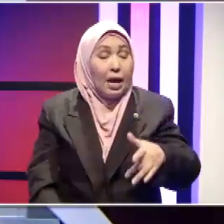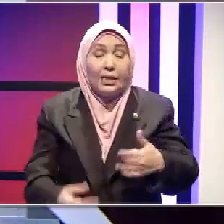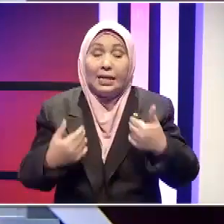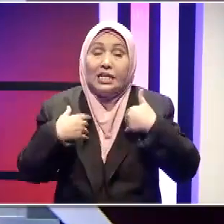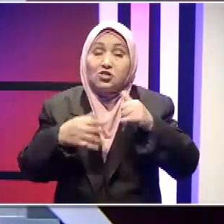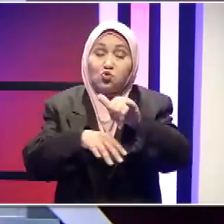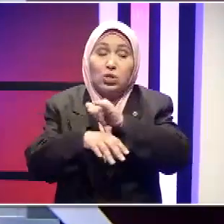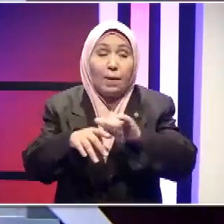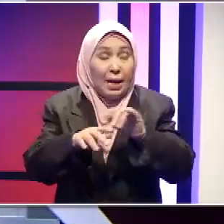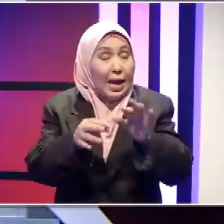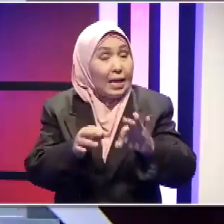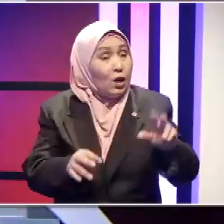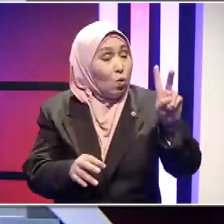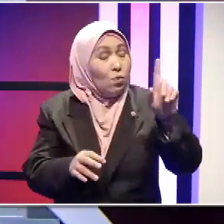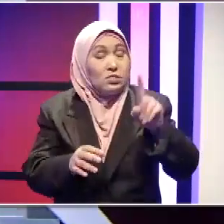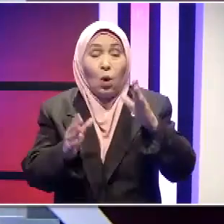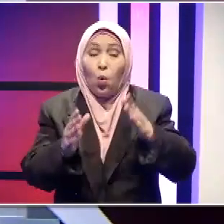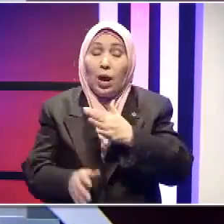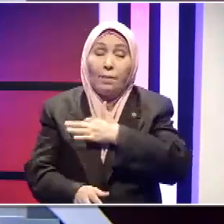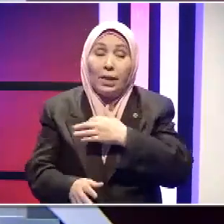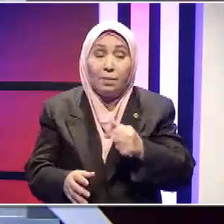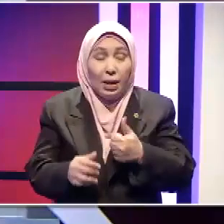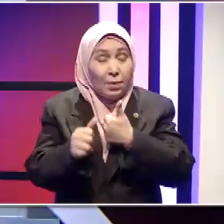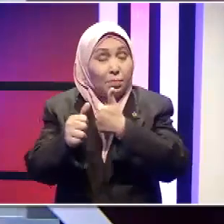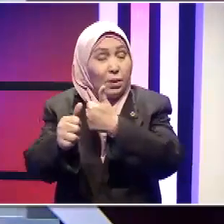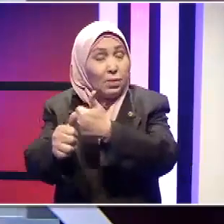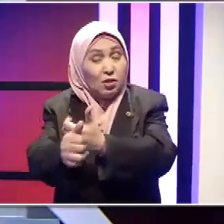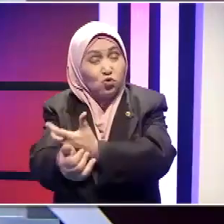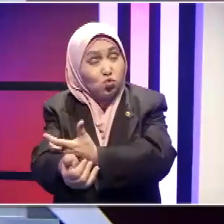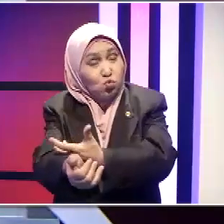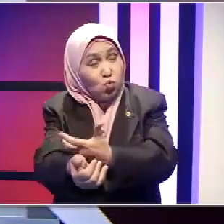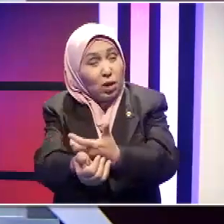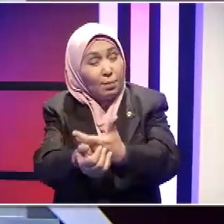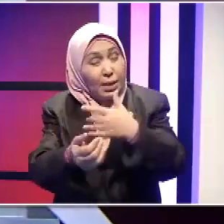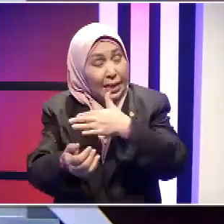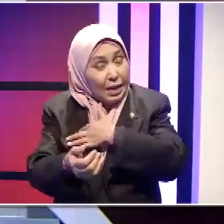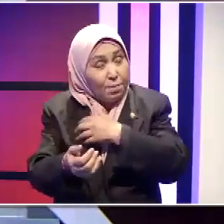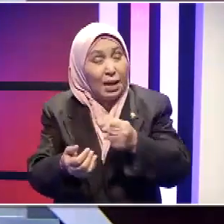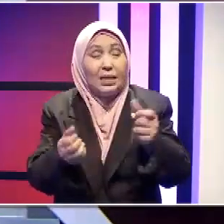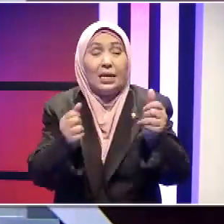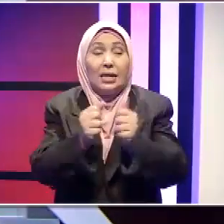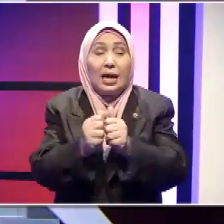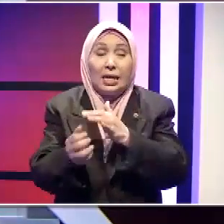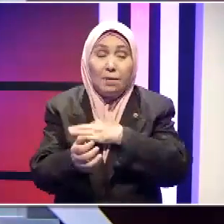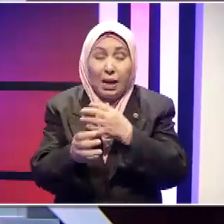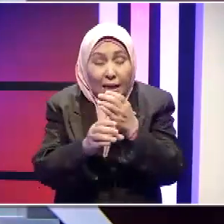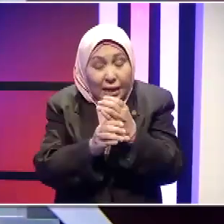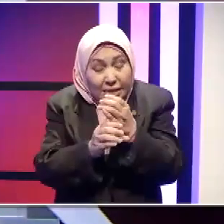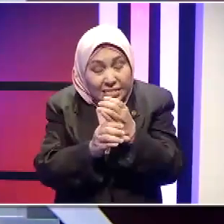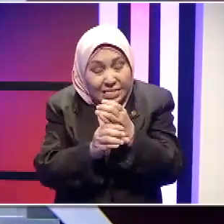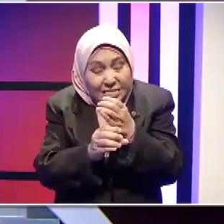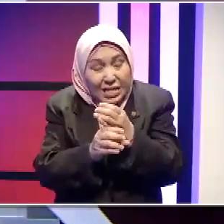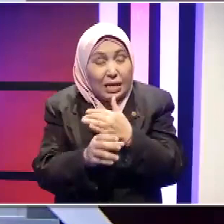yang Allah Nyatakan pada aduk satu ini orang beriman yang diikuti oleh zuriat mereka by iman dengan iman yang kecil saatnya